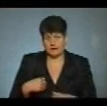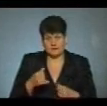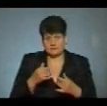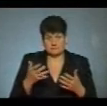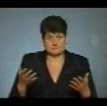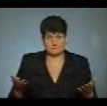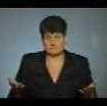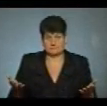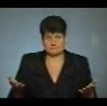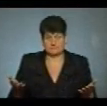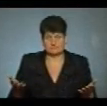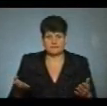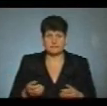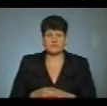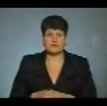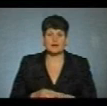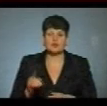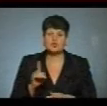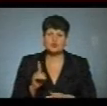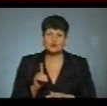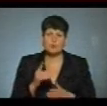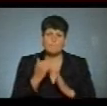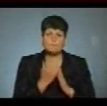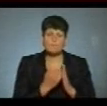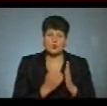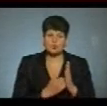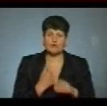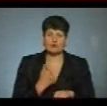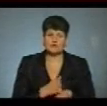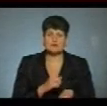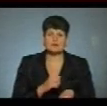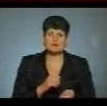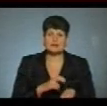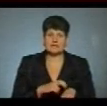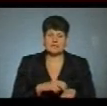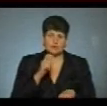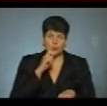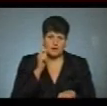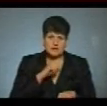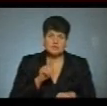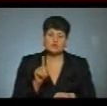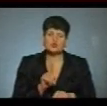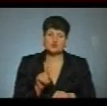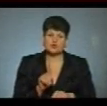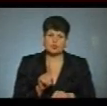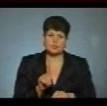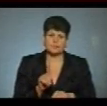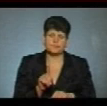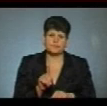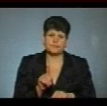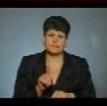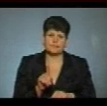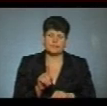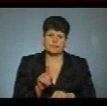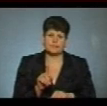таких даних. Ну і, власне, щодо протоколу головного санітарного лікаря України, щодо те,